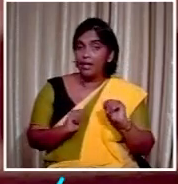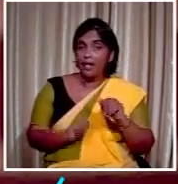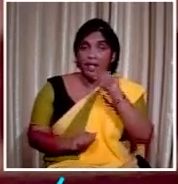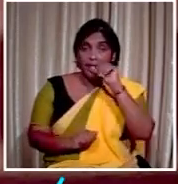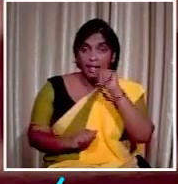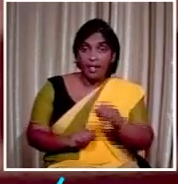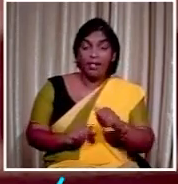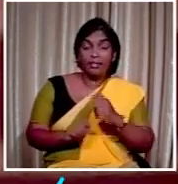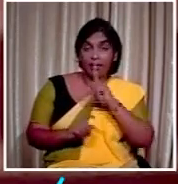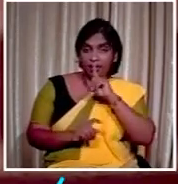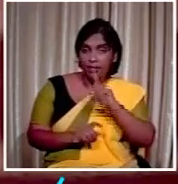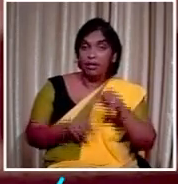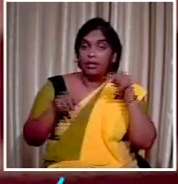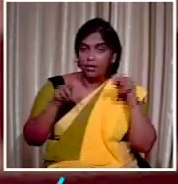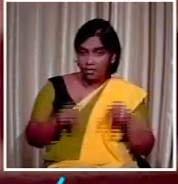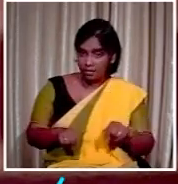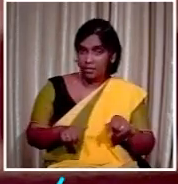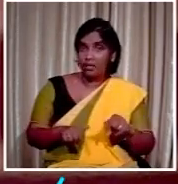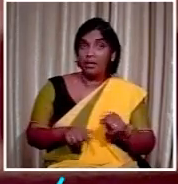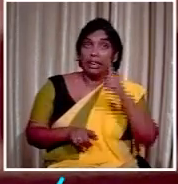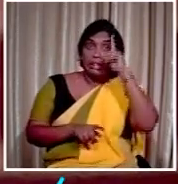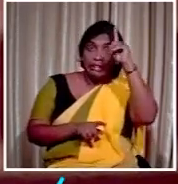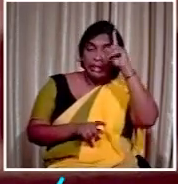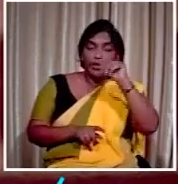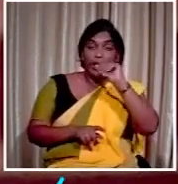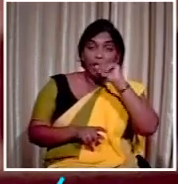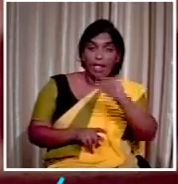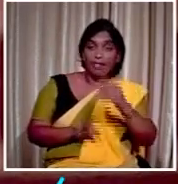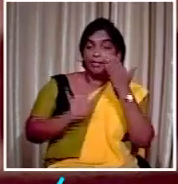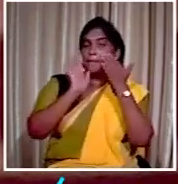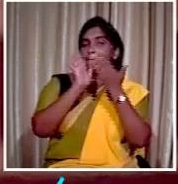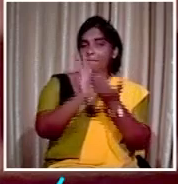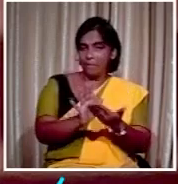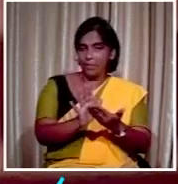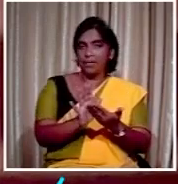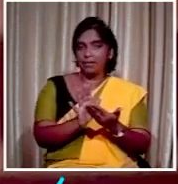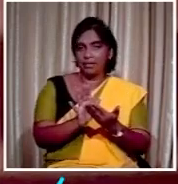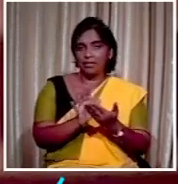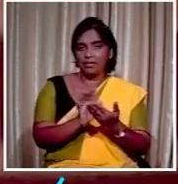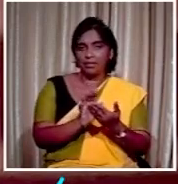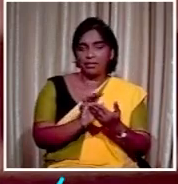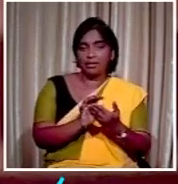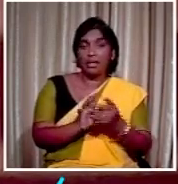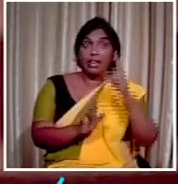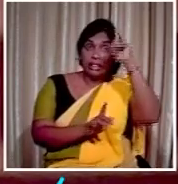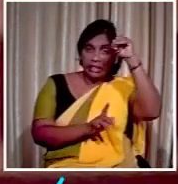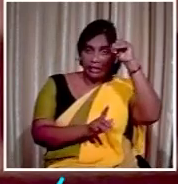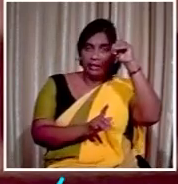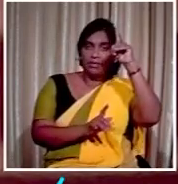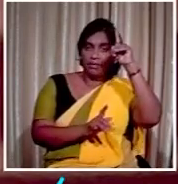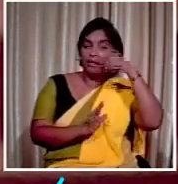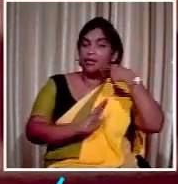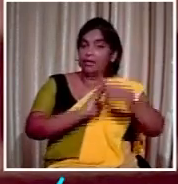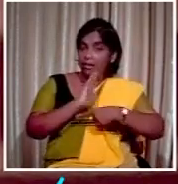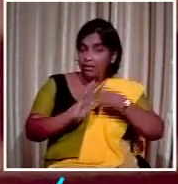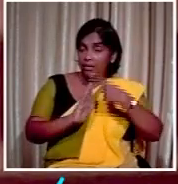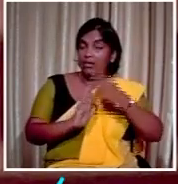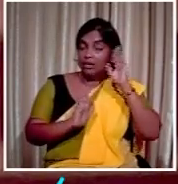එළියට අරන් එනකොට හැබැයි අද දෙයියෝ ඇත්ත එළියට පෙන්නලා තියෙනවා මතක තියාගන්න දෙවියෝ මේ රටේ